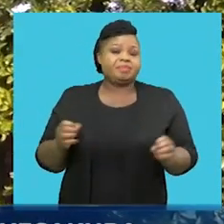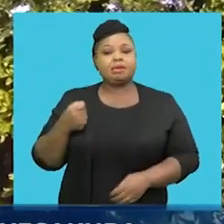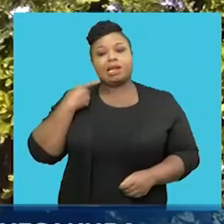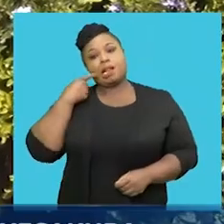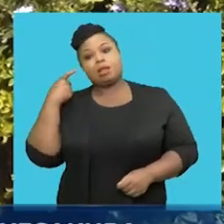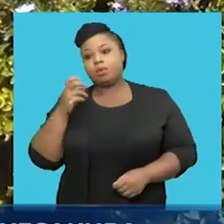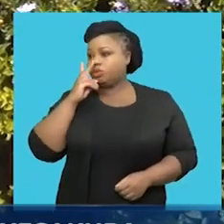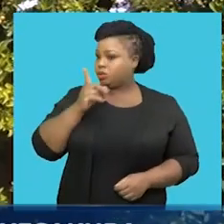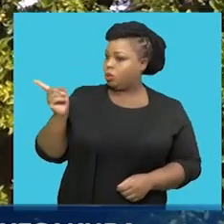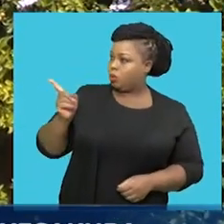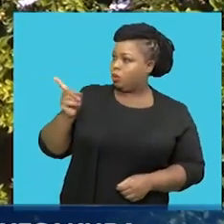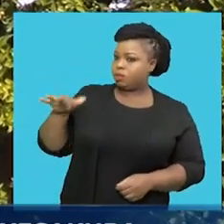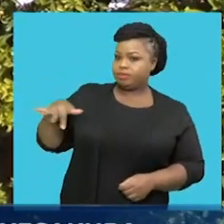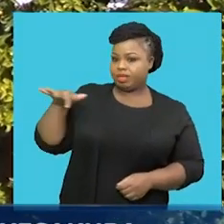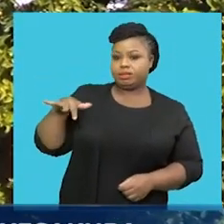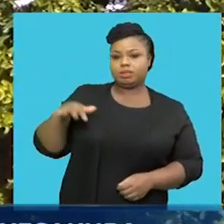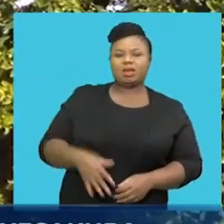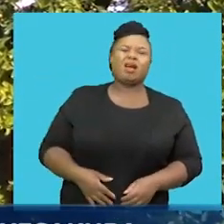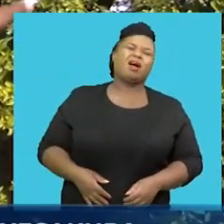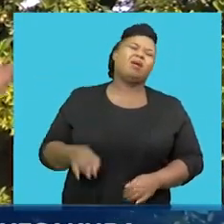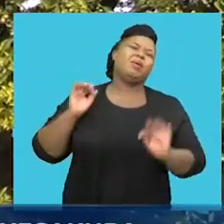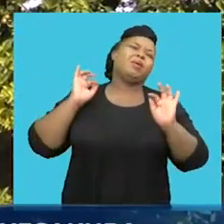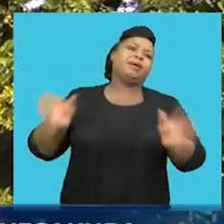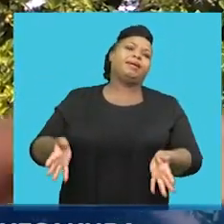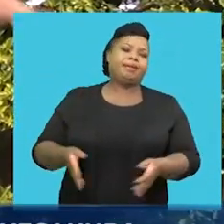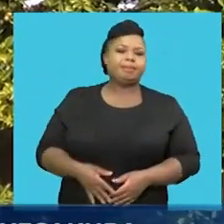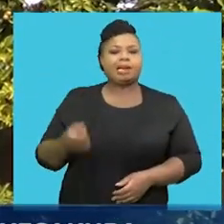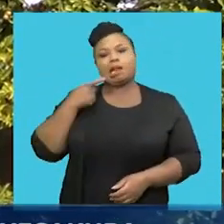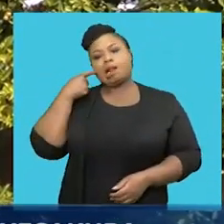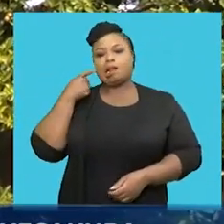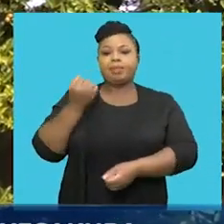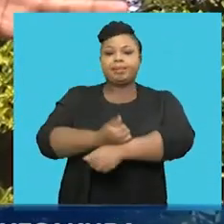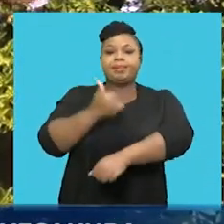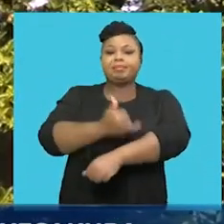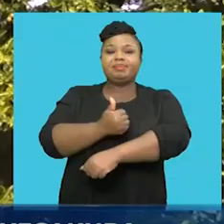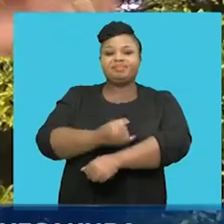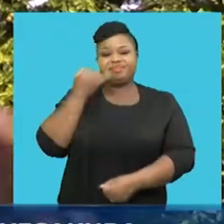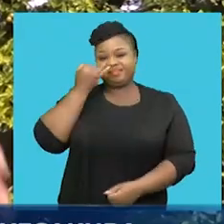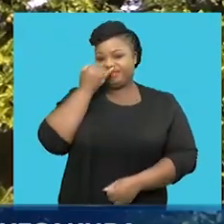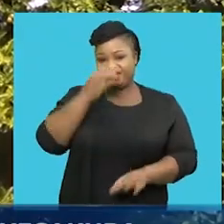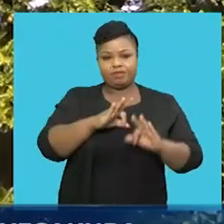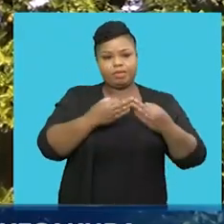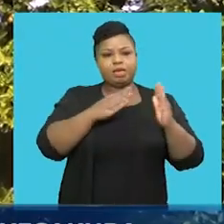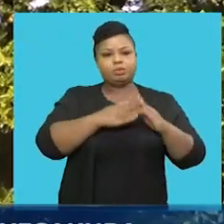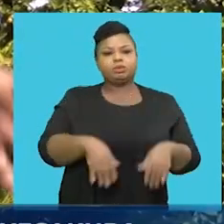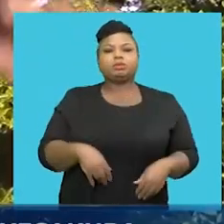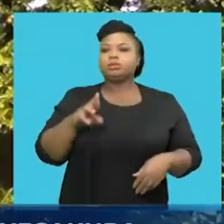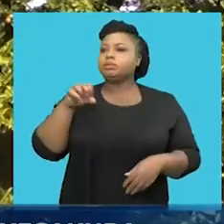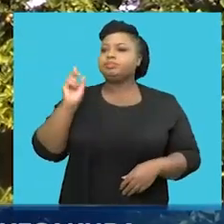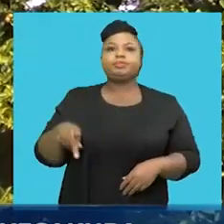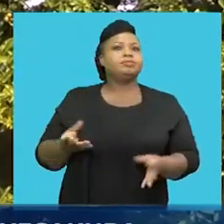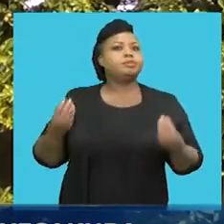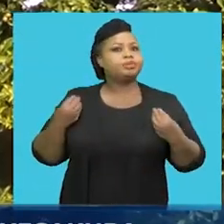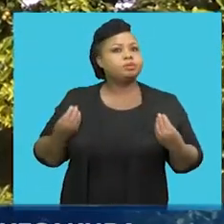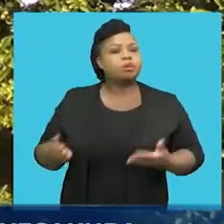Mani ngaya ngapha ku-open space kugcwele abonyawupe bodwa. Sihleli thina ama-family awuzibuye emishadweni, ama-RDP asiwatholi.